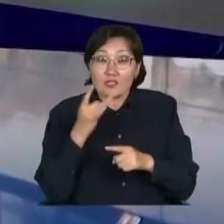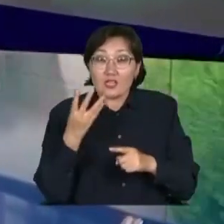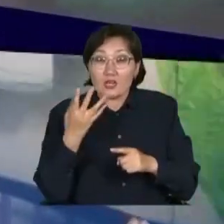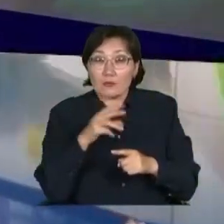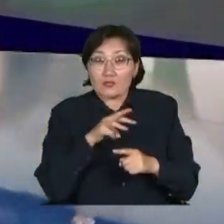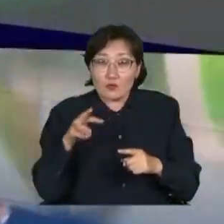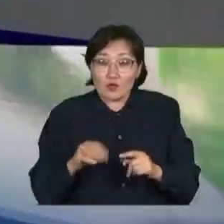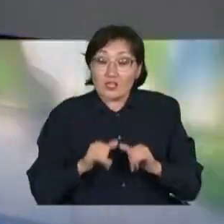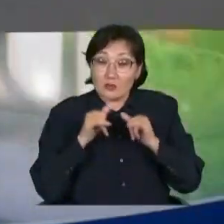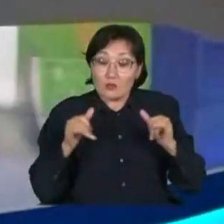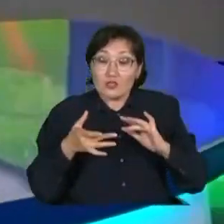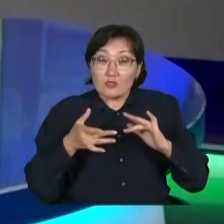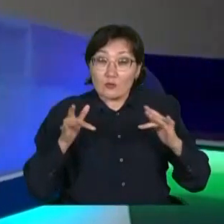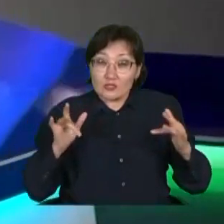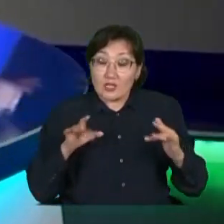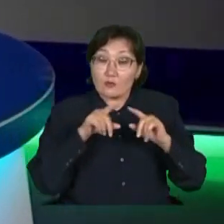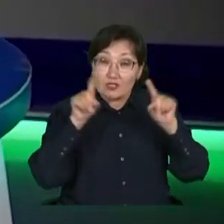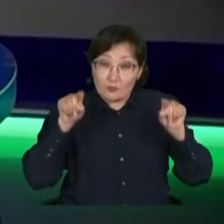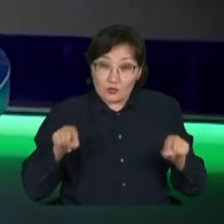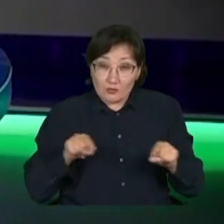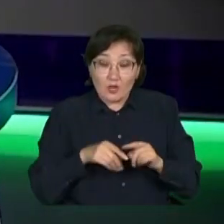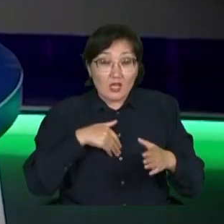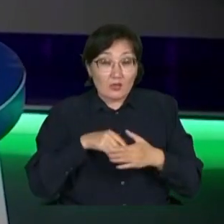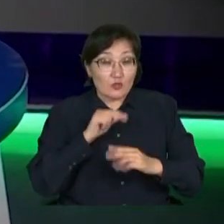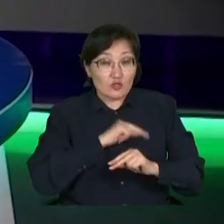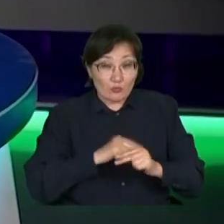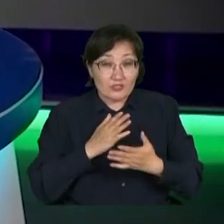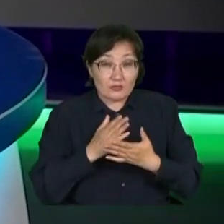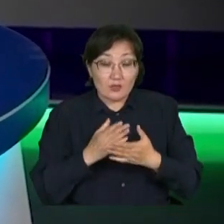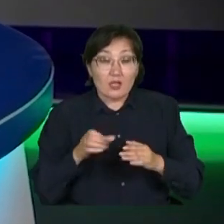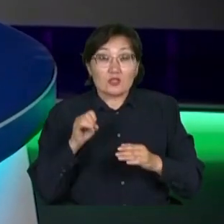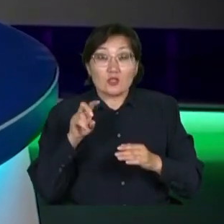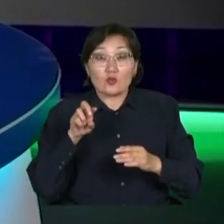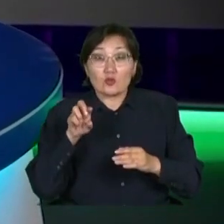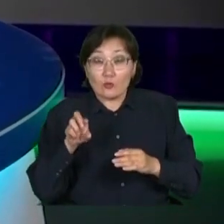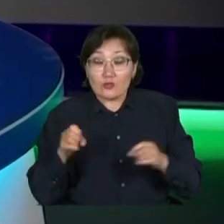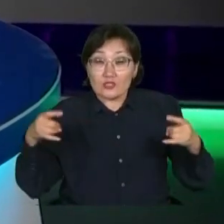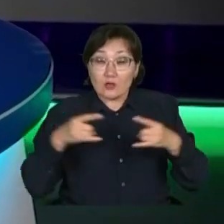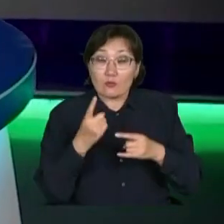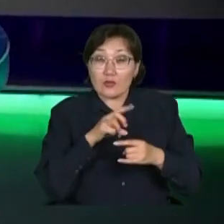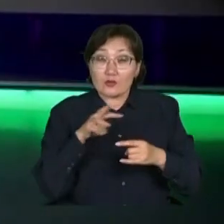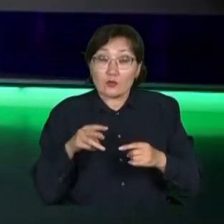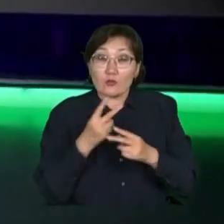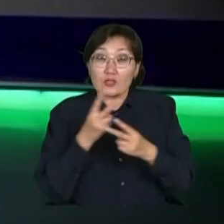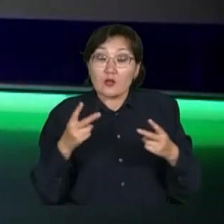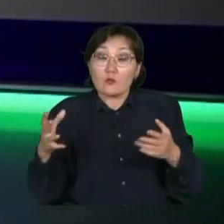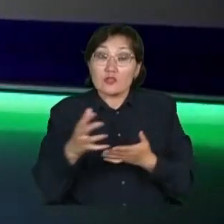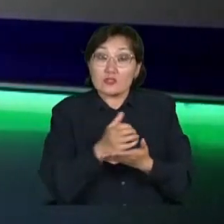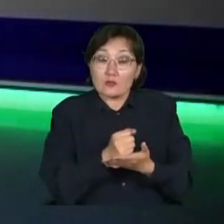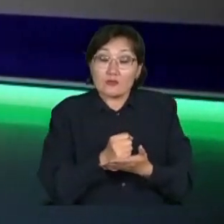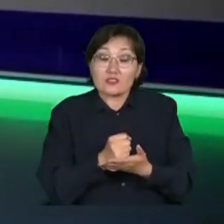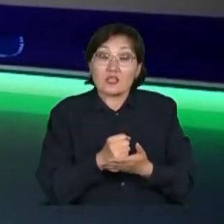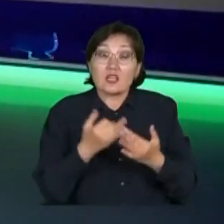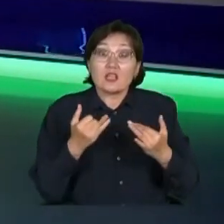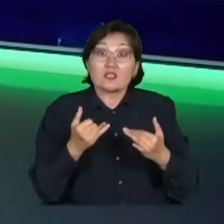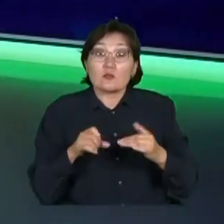дейін артыпты. Әлеуметтік желідегі парақшалар да белсенді жұмыс істеп жатыр. YouTube арнамыз 1 миллион көрермен жинап алтын түйме иеленді.